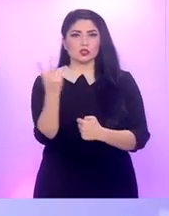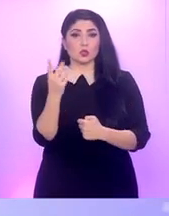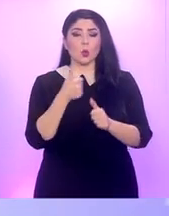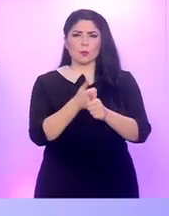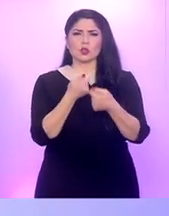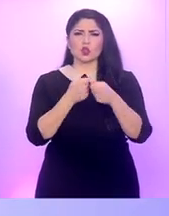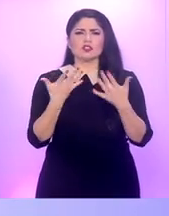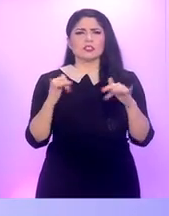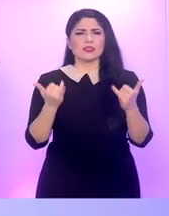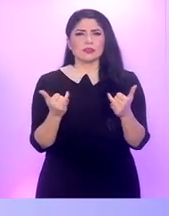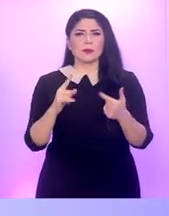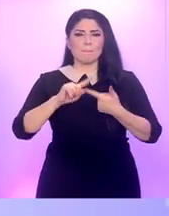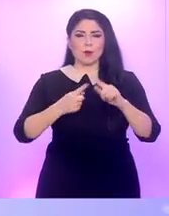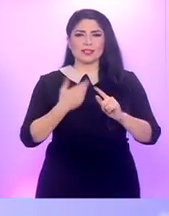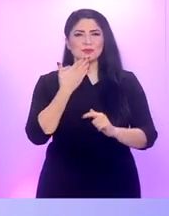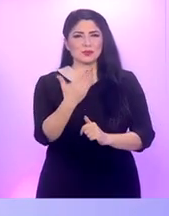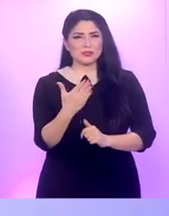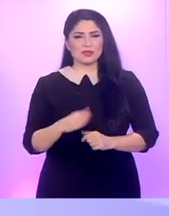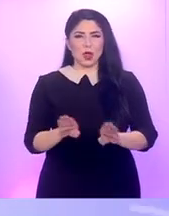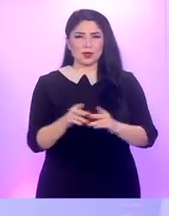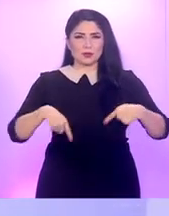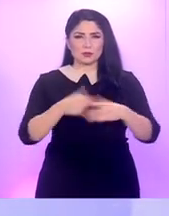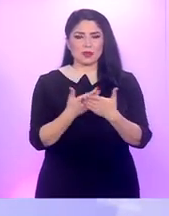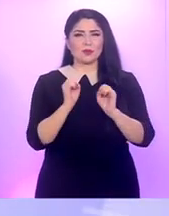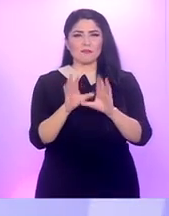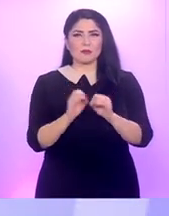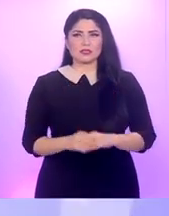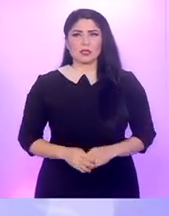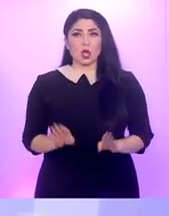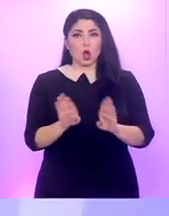Vom urmări tot ceea ce se întâmplă în spectrul politic. Mulțumesc mult, Claudiu Pândaru, pentru intervenție. Colegii mei urmăresc de asemenea.